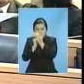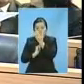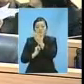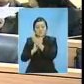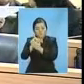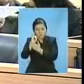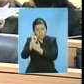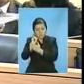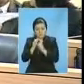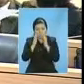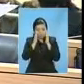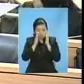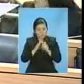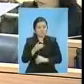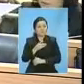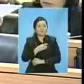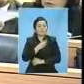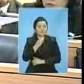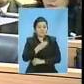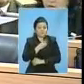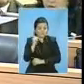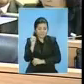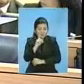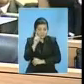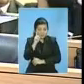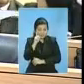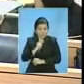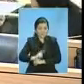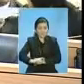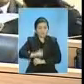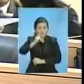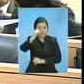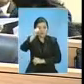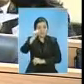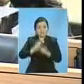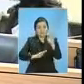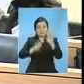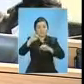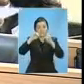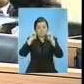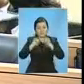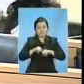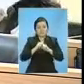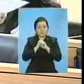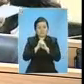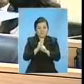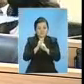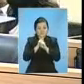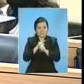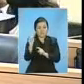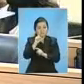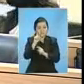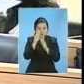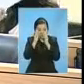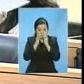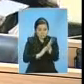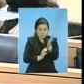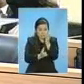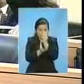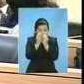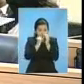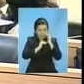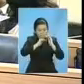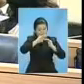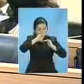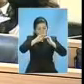นดีใจที่เราได้ประชาธิปไตยเพราะคือระบบที่เอื้อให้คนเรียนรู้สามารถพัฒ